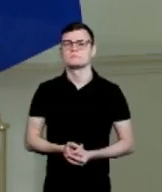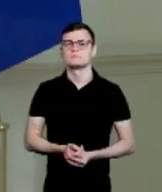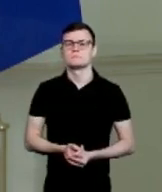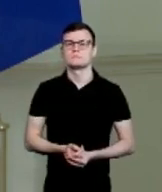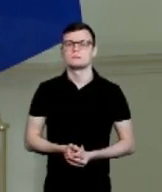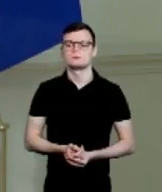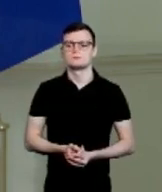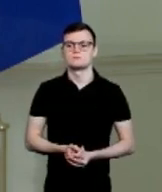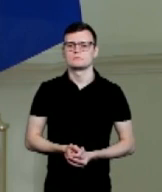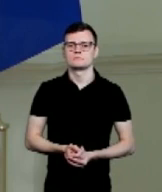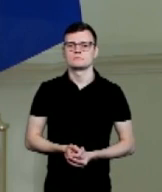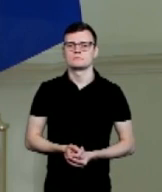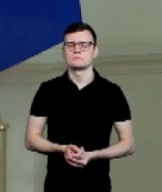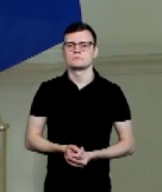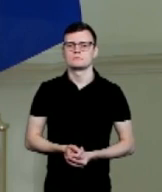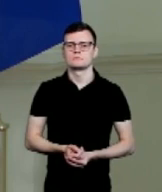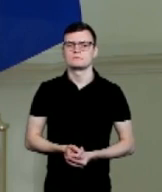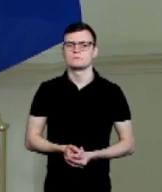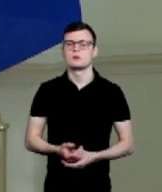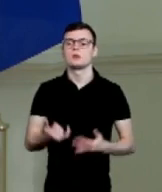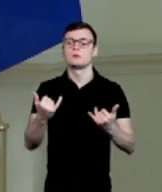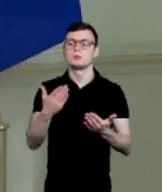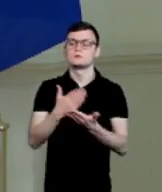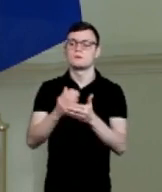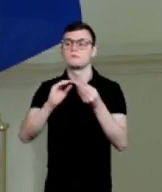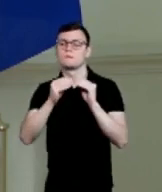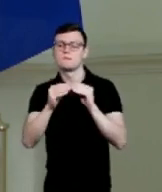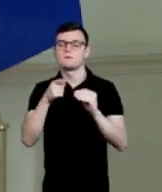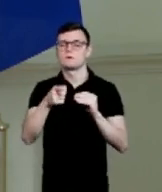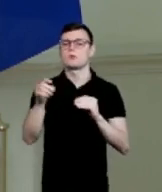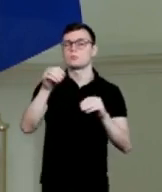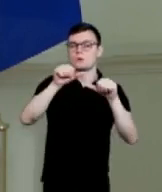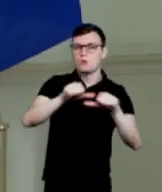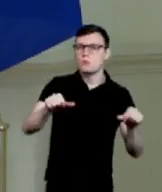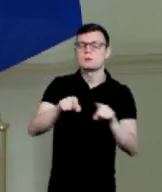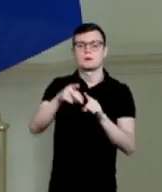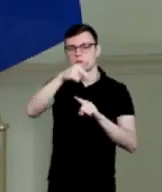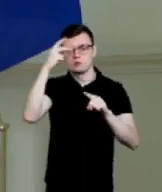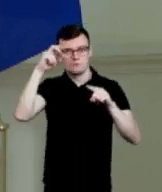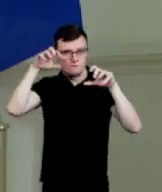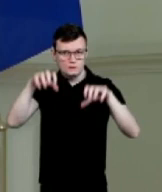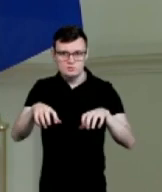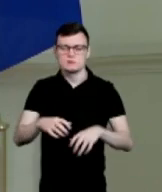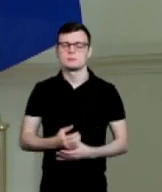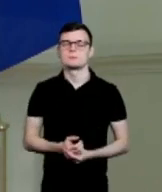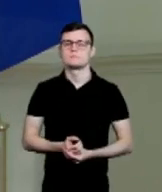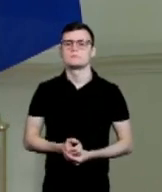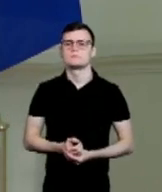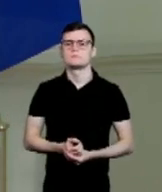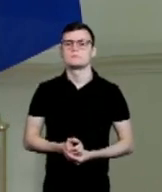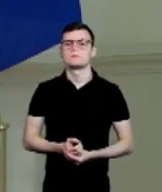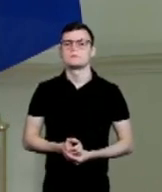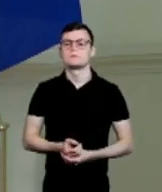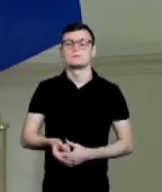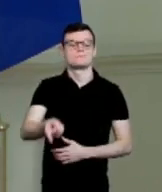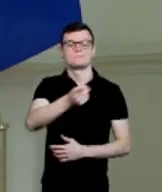ir mes, čia dabar vyksta dėrybos tarp Europos komisijos ir Lietuvos vyriausybės ir mes tikimės, kad šitos